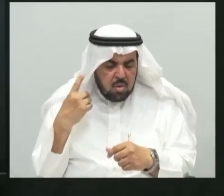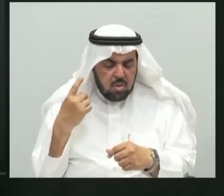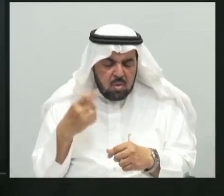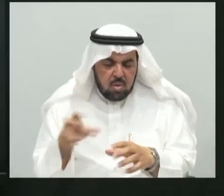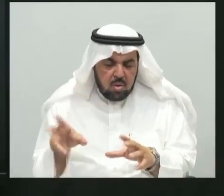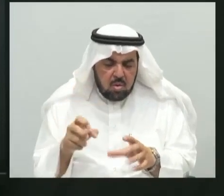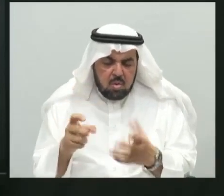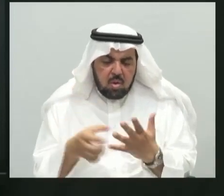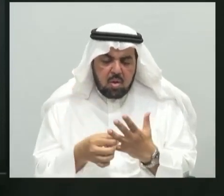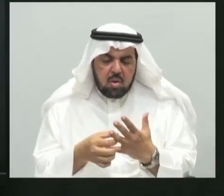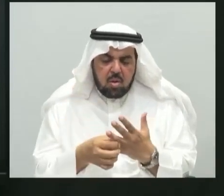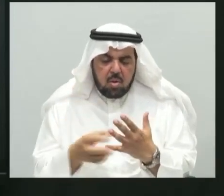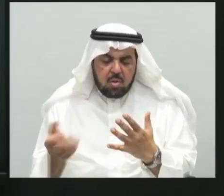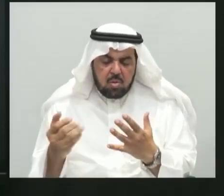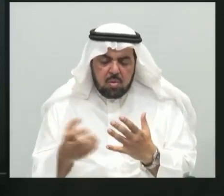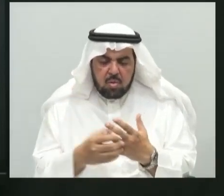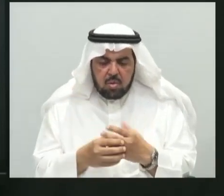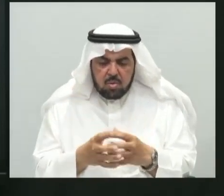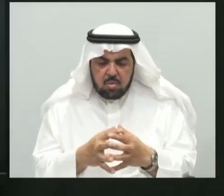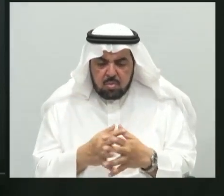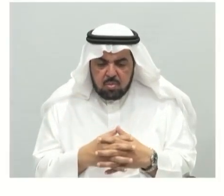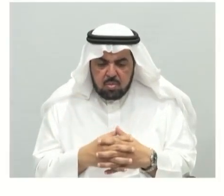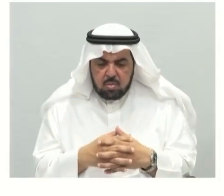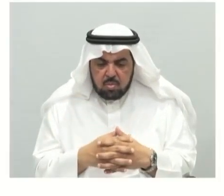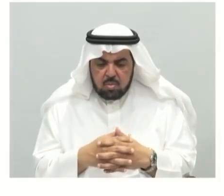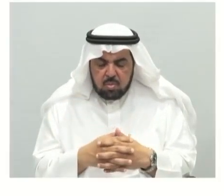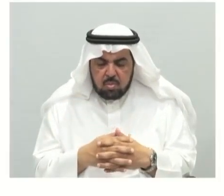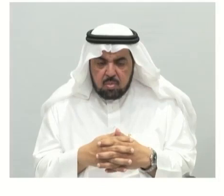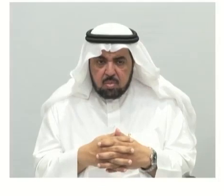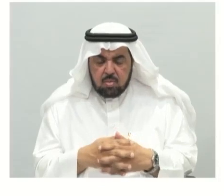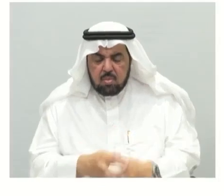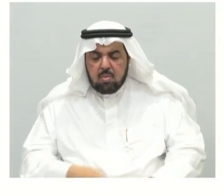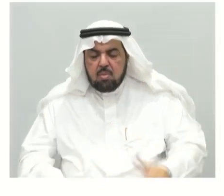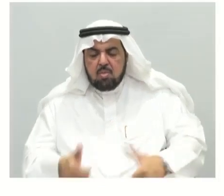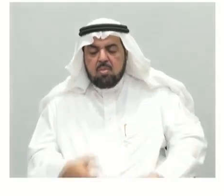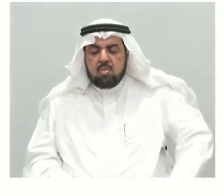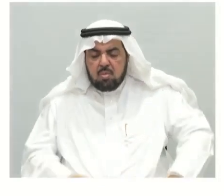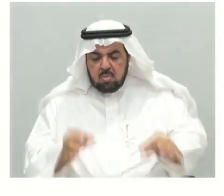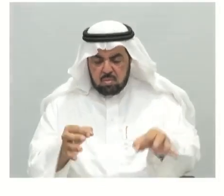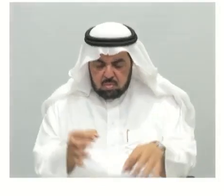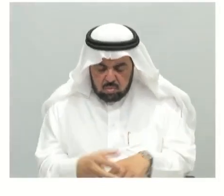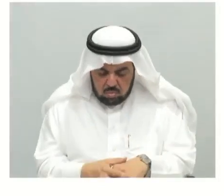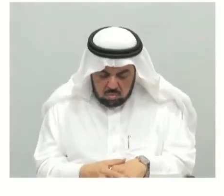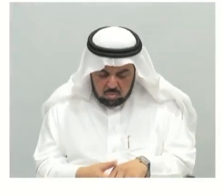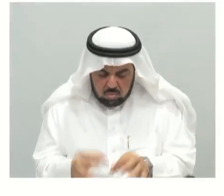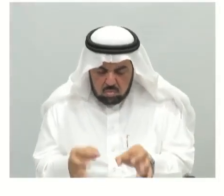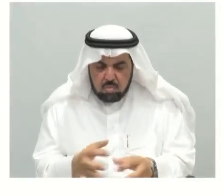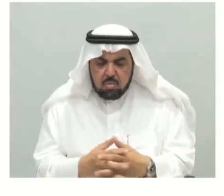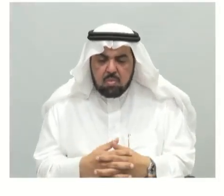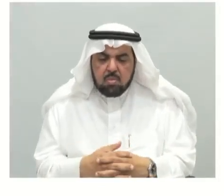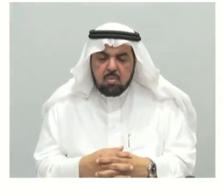لجذب شريك التزاوج في الاختبار المقنن في الاختبار